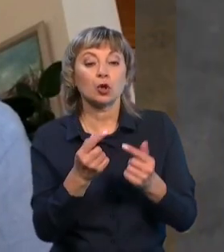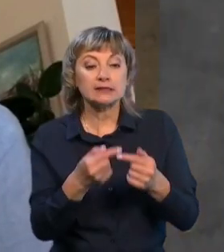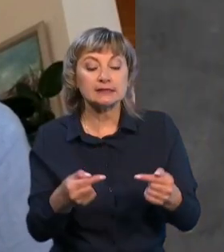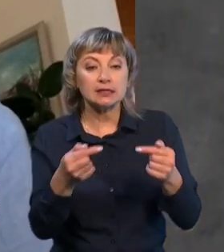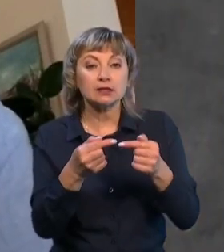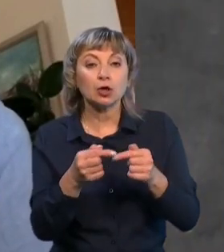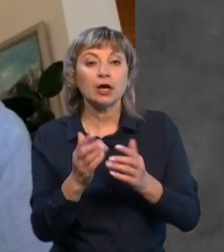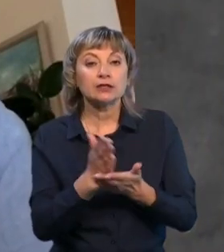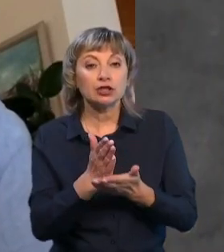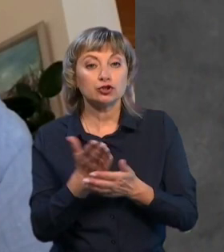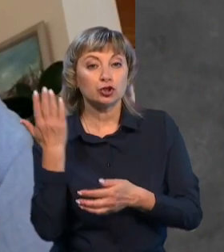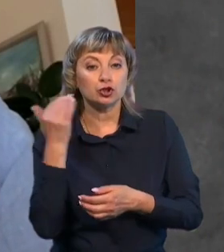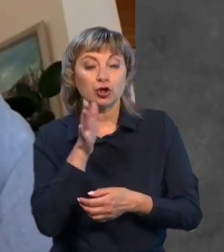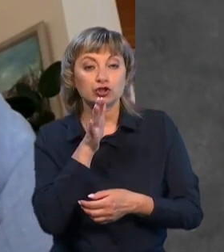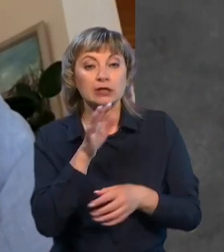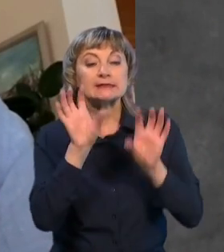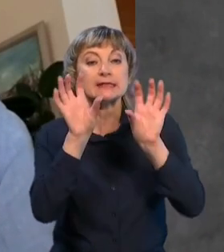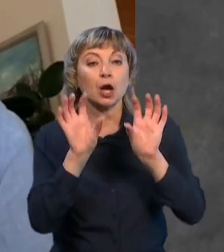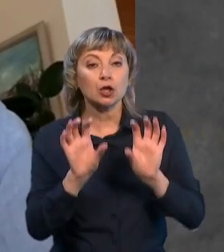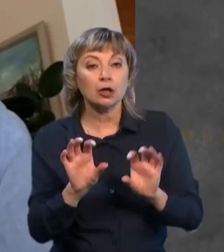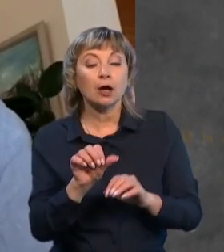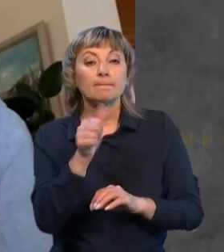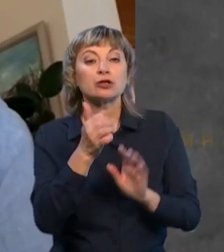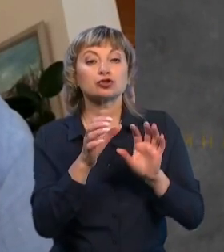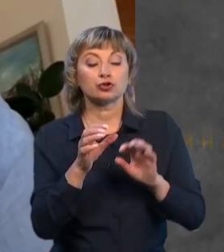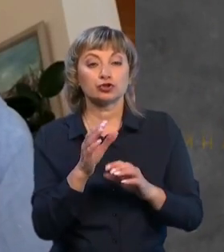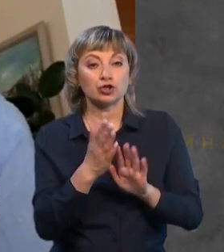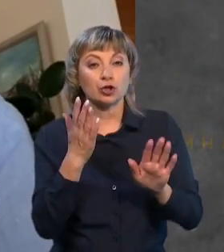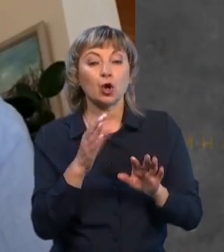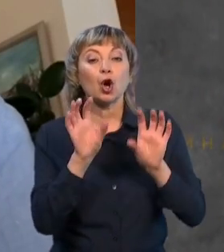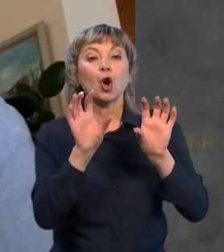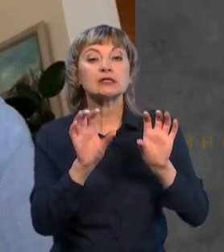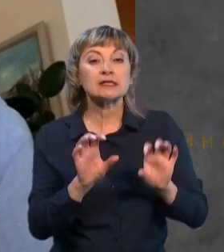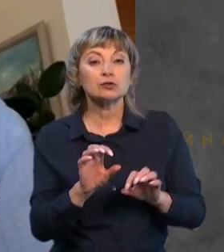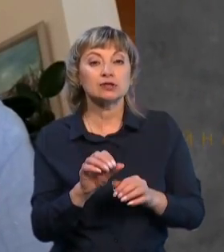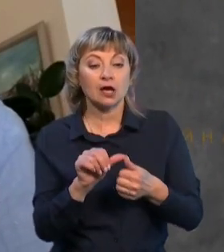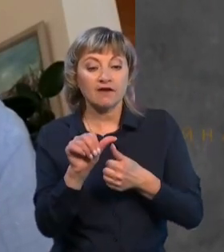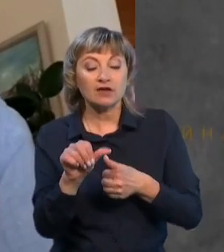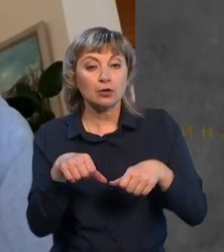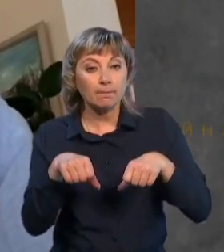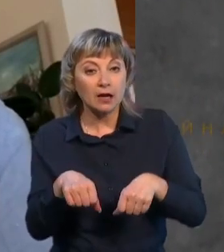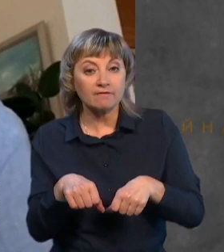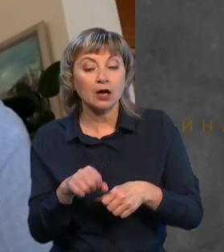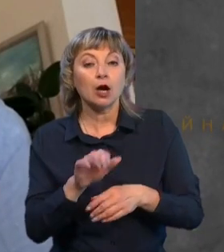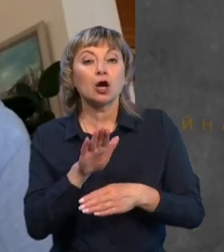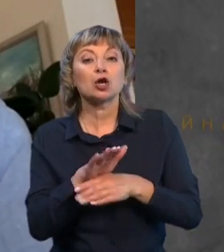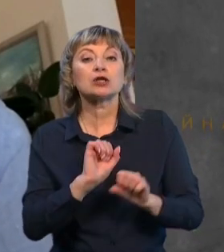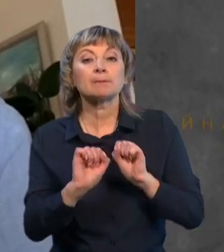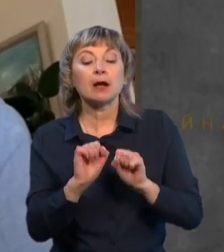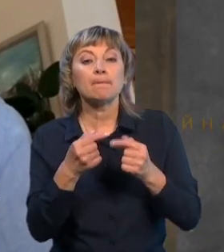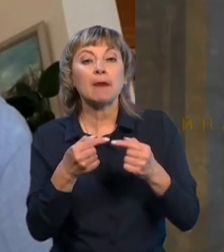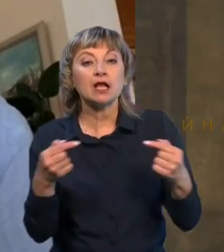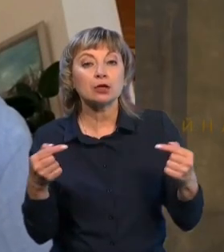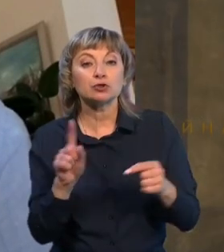діючого на той час законодавство в першу чергу Конституції виключне право розпоряджатися майном